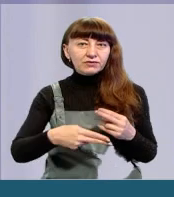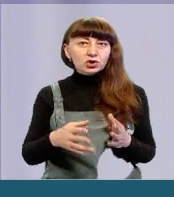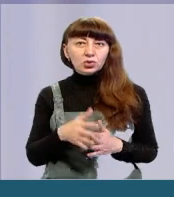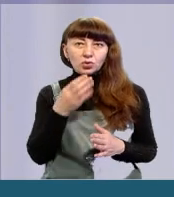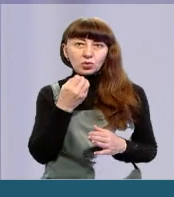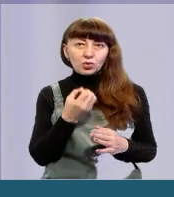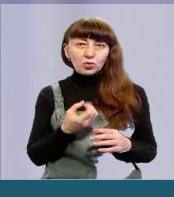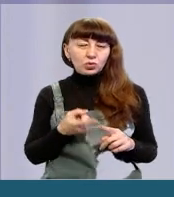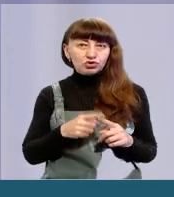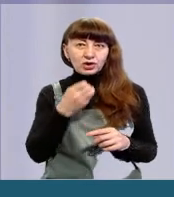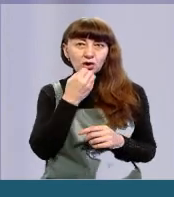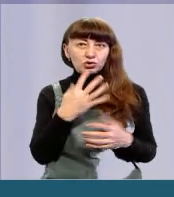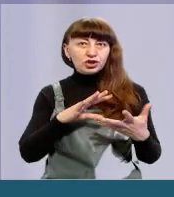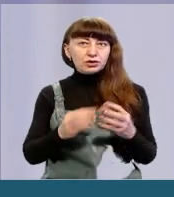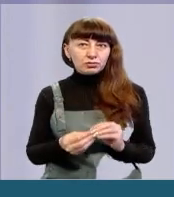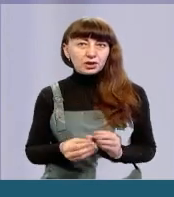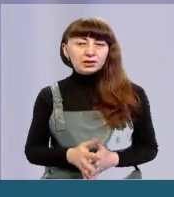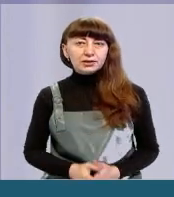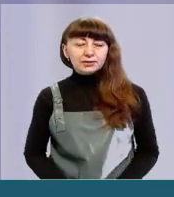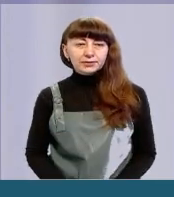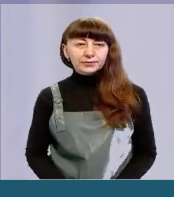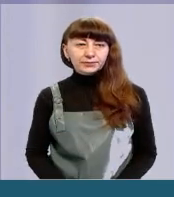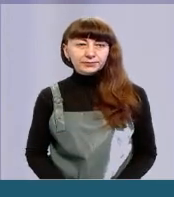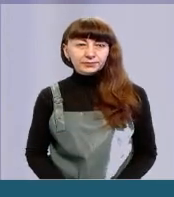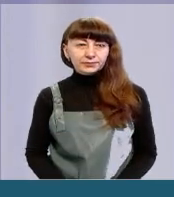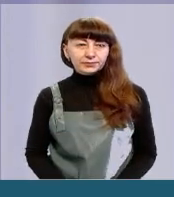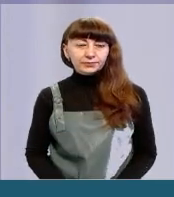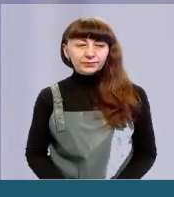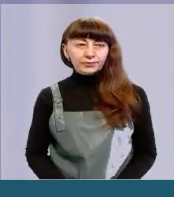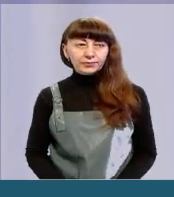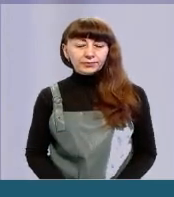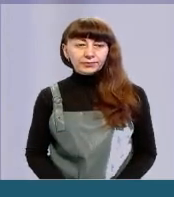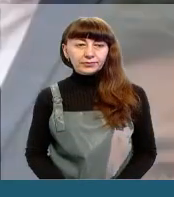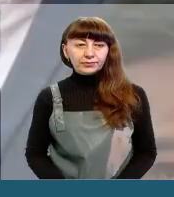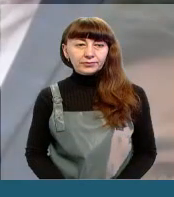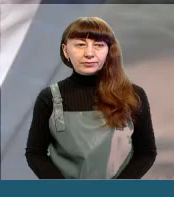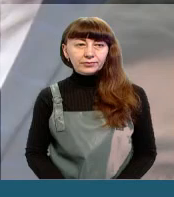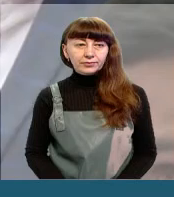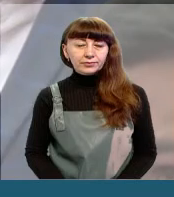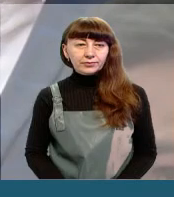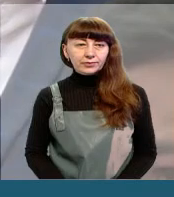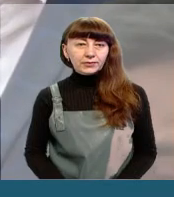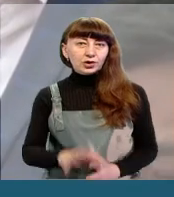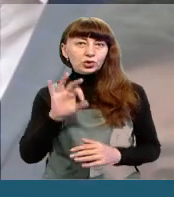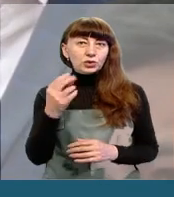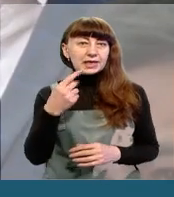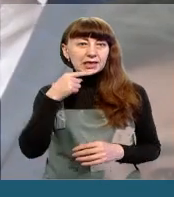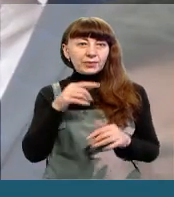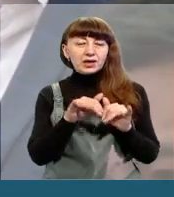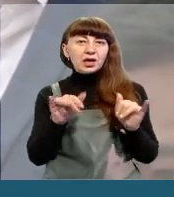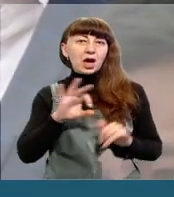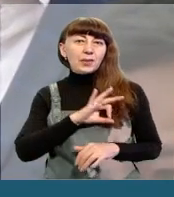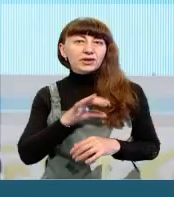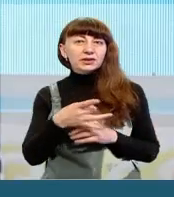дақылдар 57 мың, мал азықты дақылдар 29,16 мың гектарды құрап отыр. Қарабалық ауданының әлеуметтік экономикалық